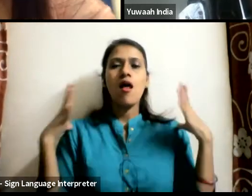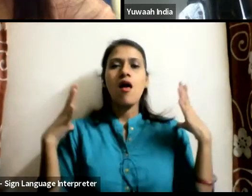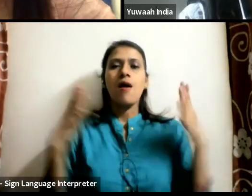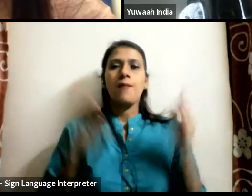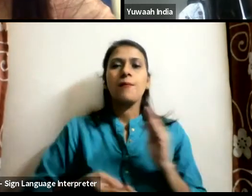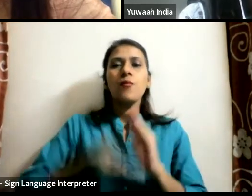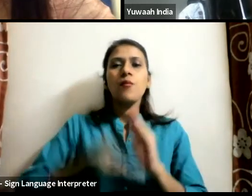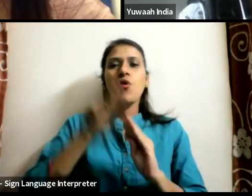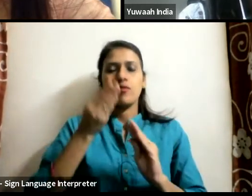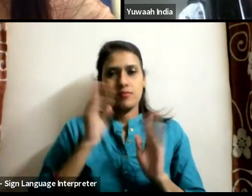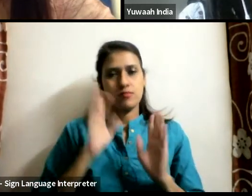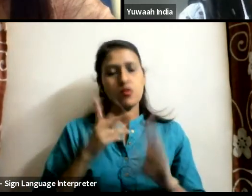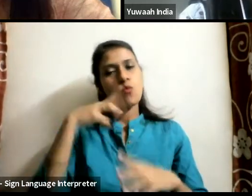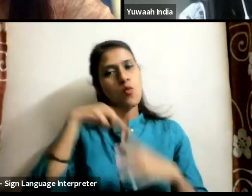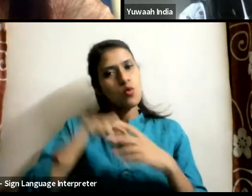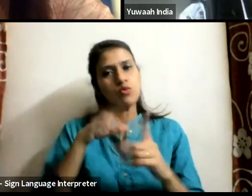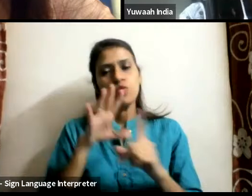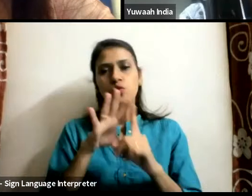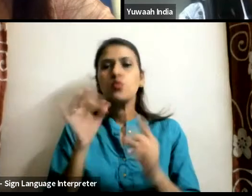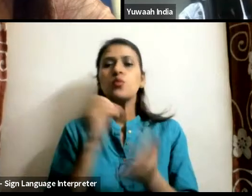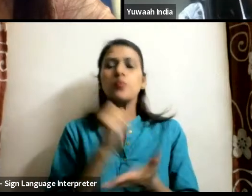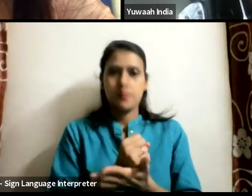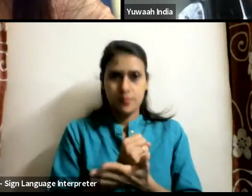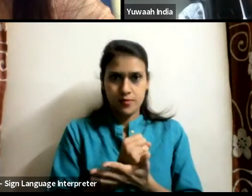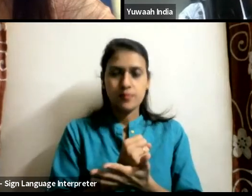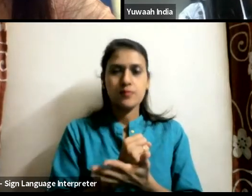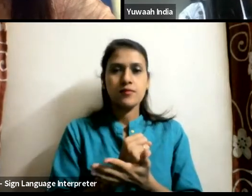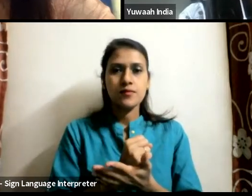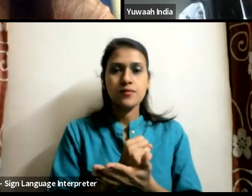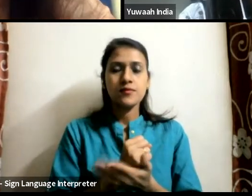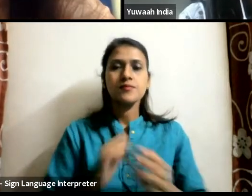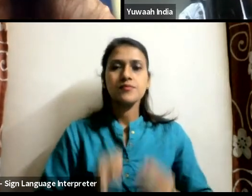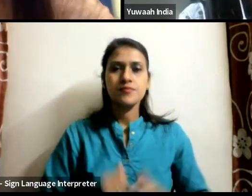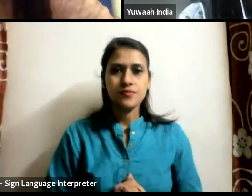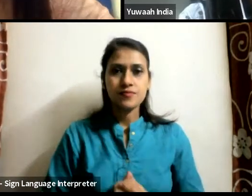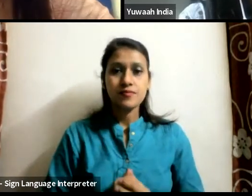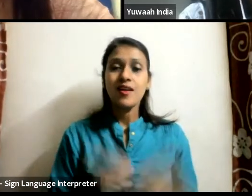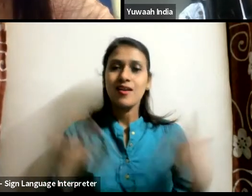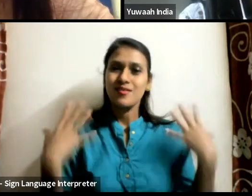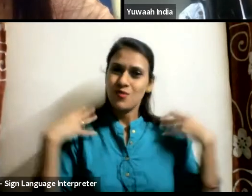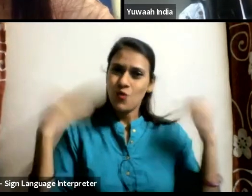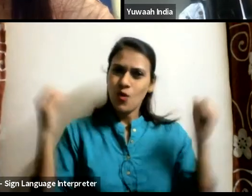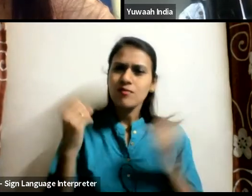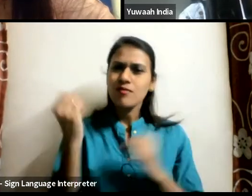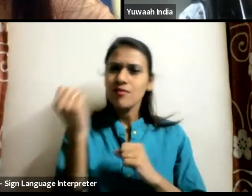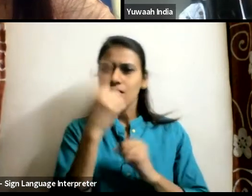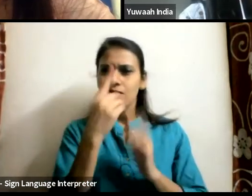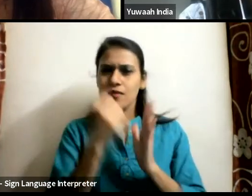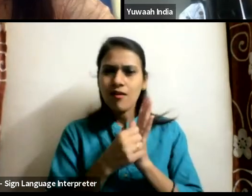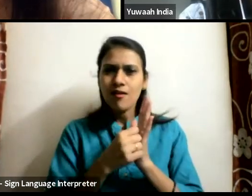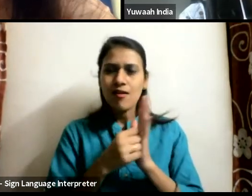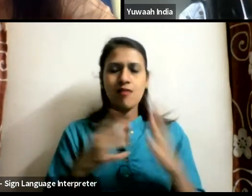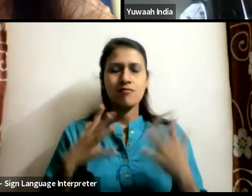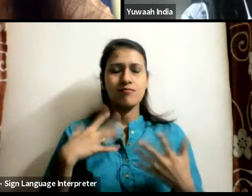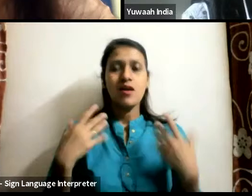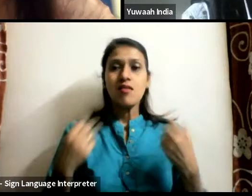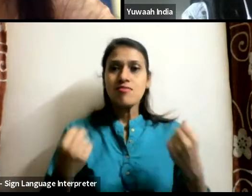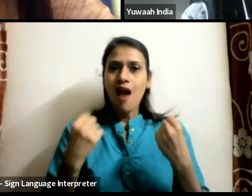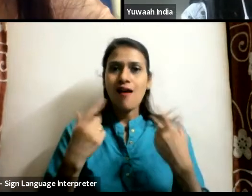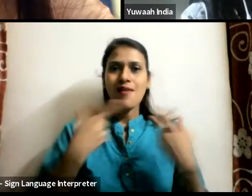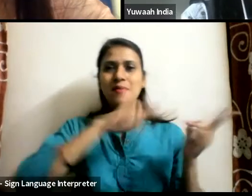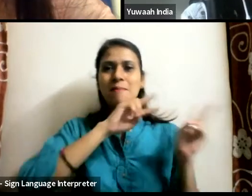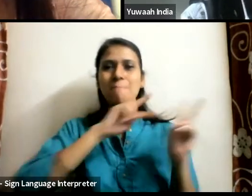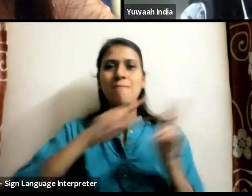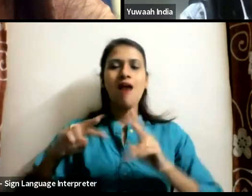भी दीजिए। एंड ड्यू कोर्स ऑफ टाइम आप ठीक हो जाएंगे। 1 महीने के अंदर आपकी एनर्जी लेवल वापस आ